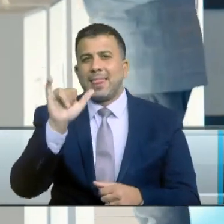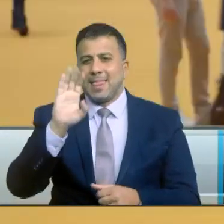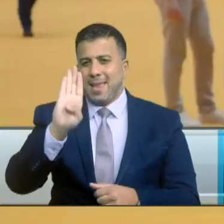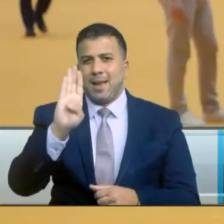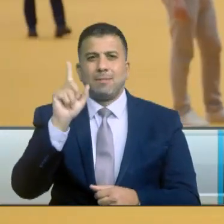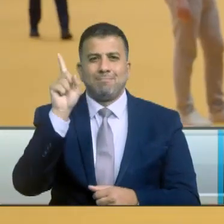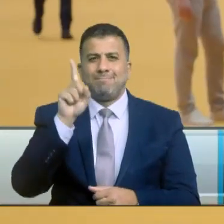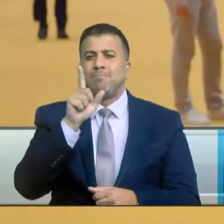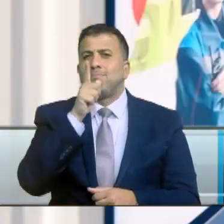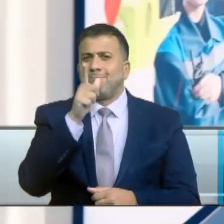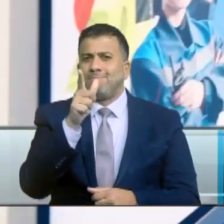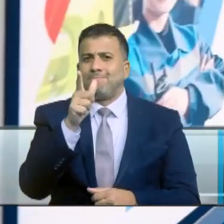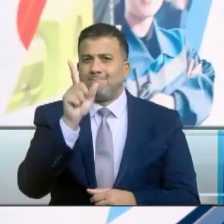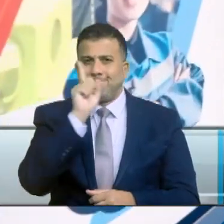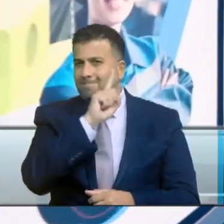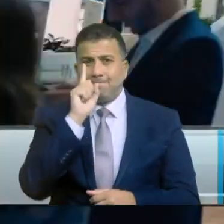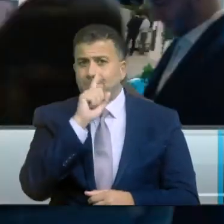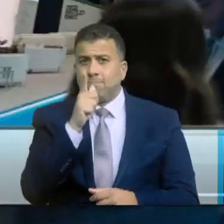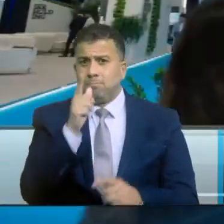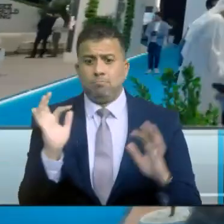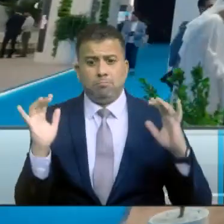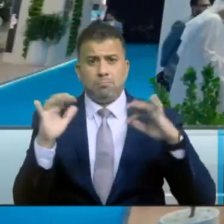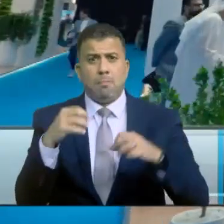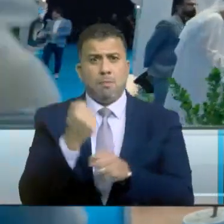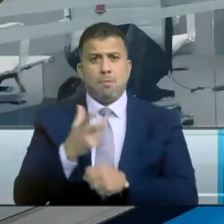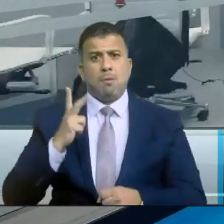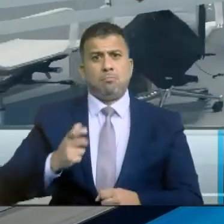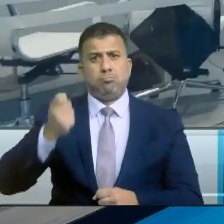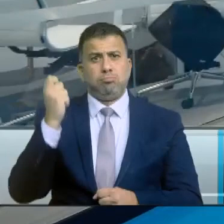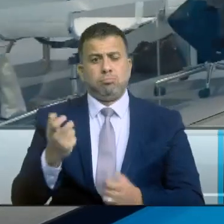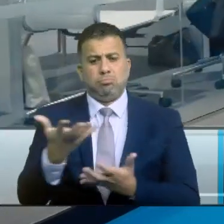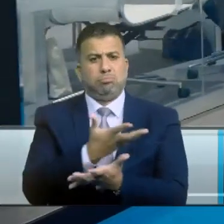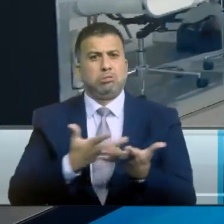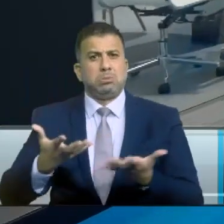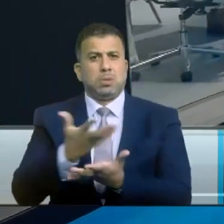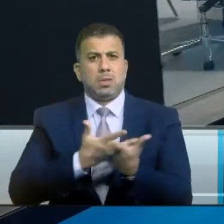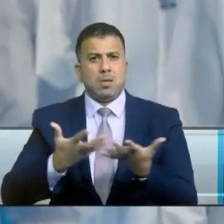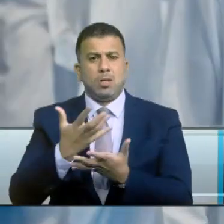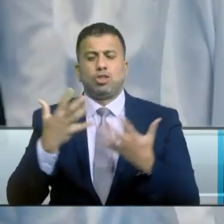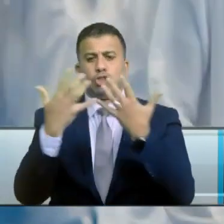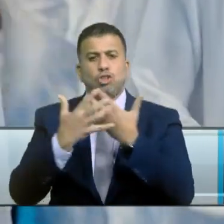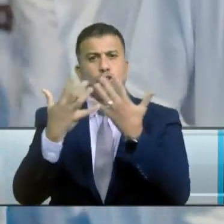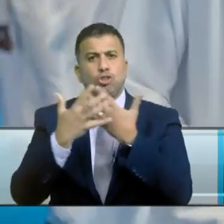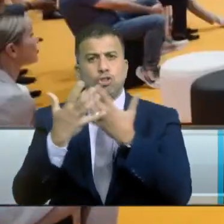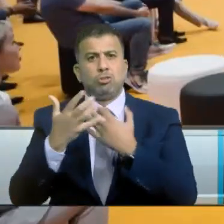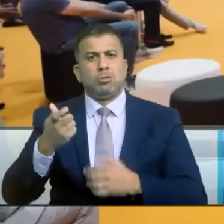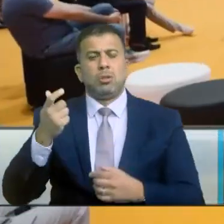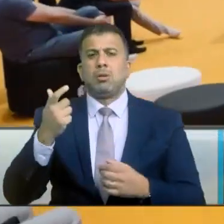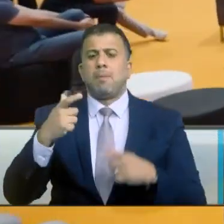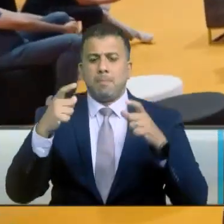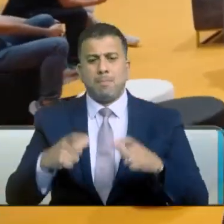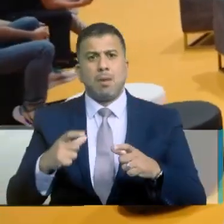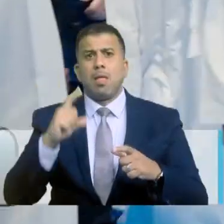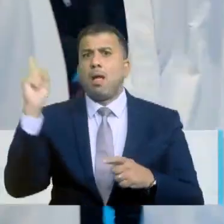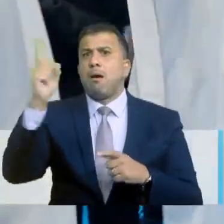والتقى سموه نخبه من صناع القرار وقاده الاعمال والمستثمرين وممثلي المؤسسات والشركات المحليه